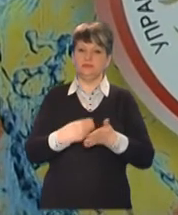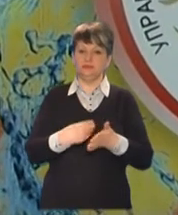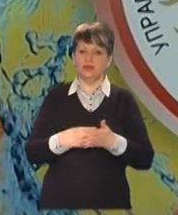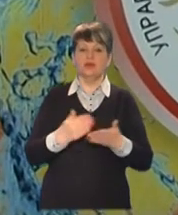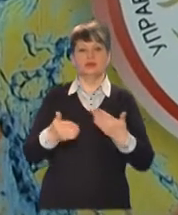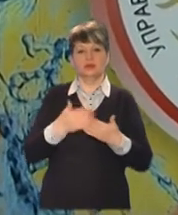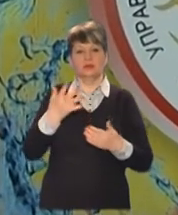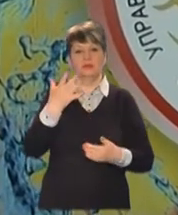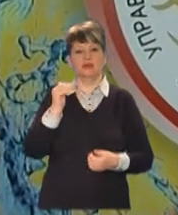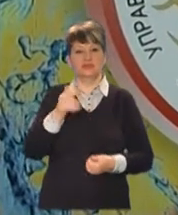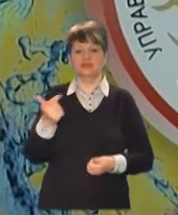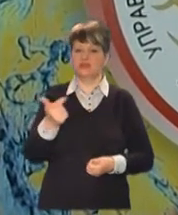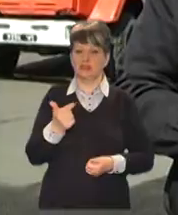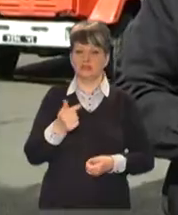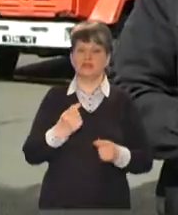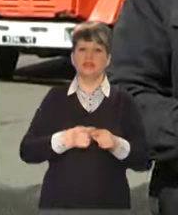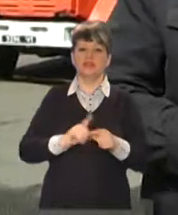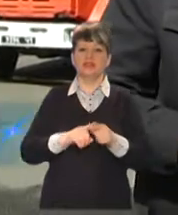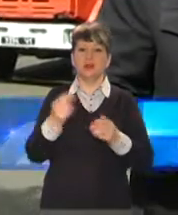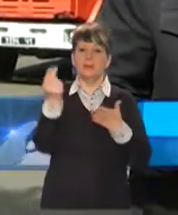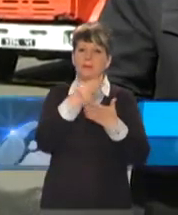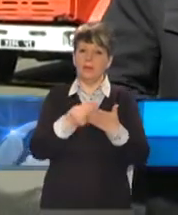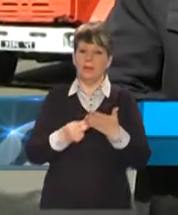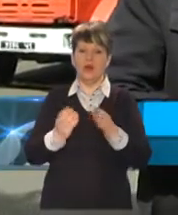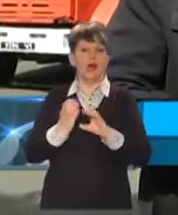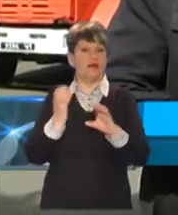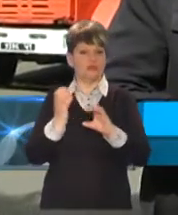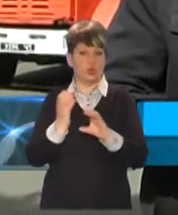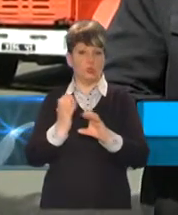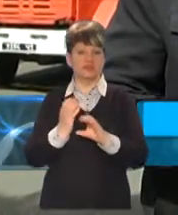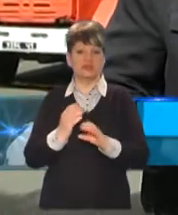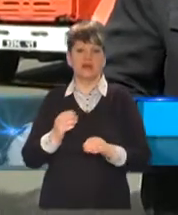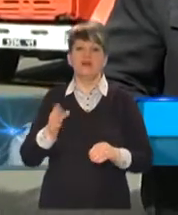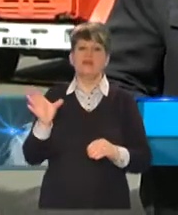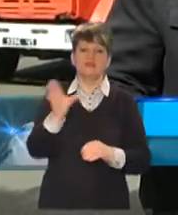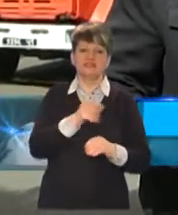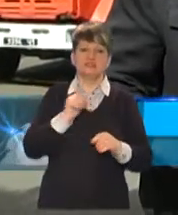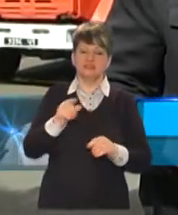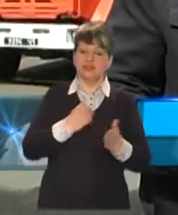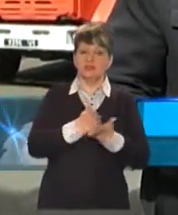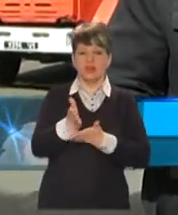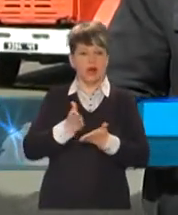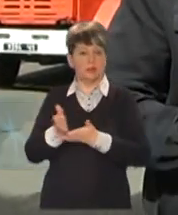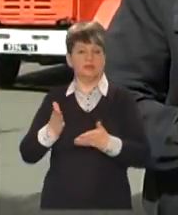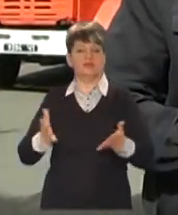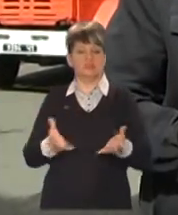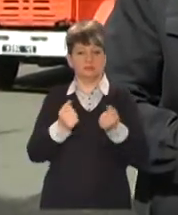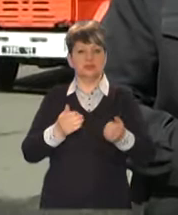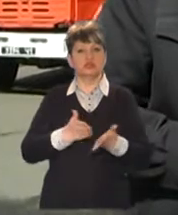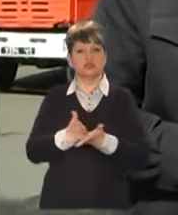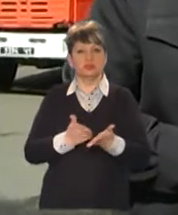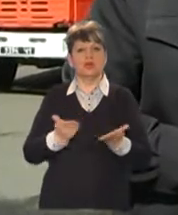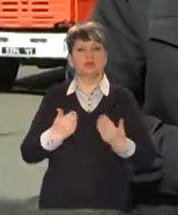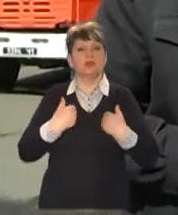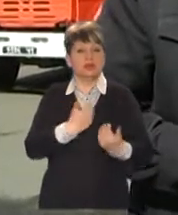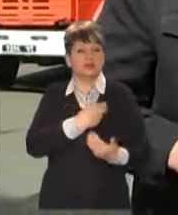бюджету близько 5 000 гривень. У цьому макеті автобуса вийшло, всі ті напрямки діяльності нашої рятувальної служби,